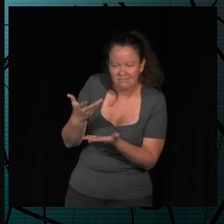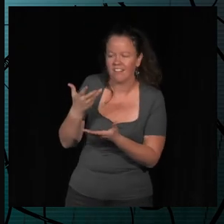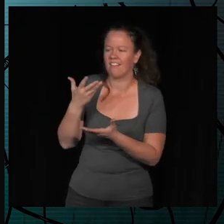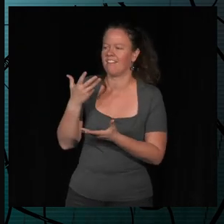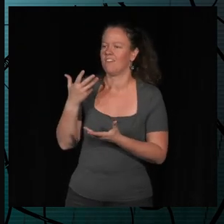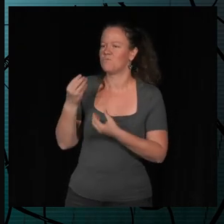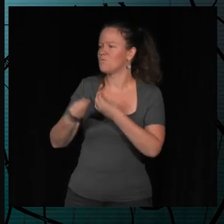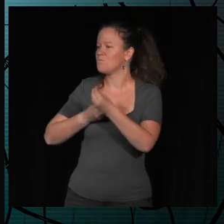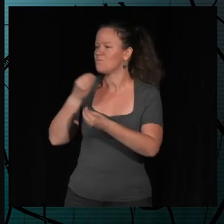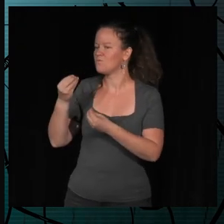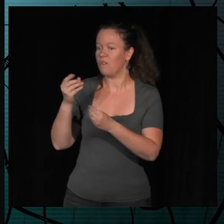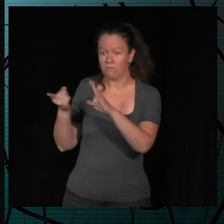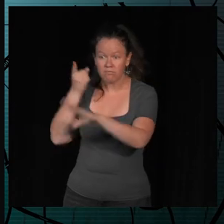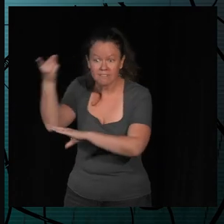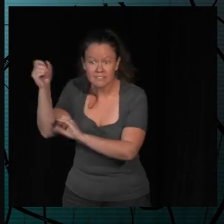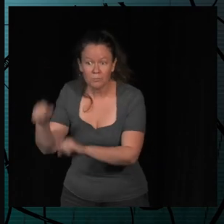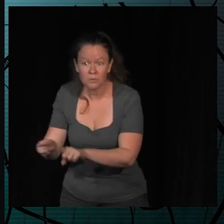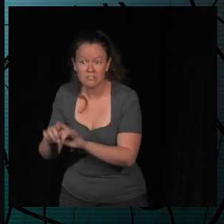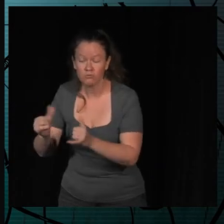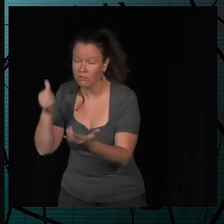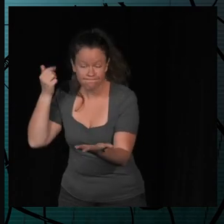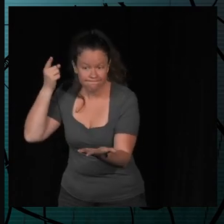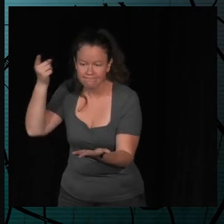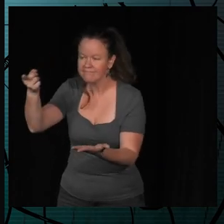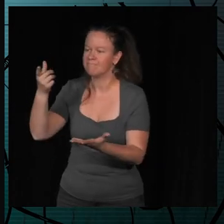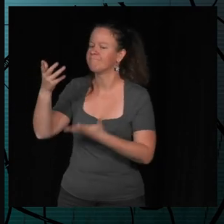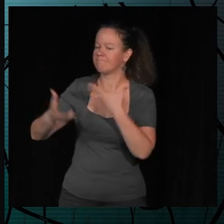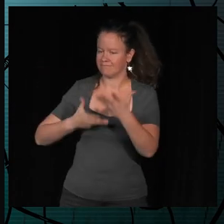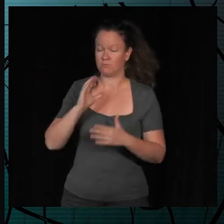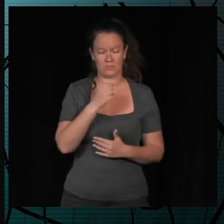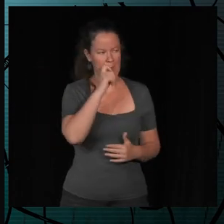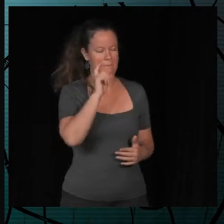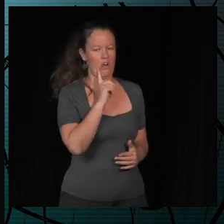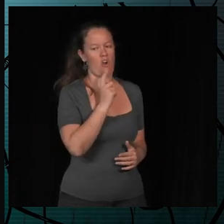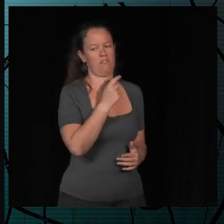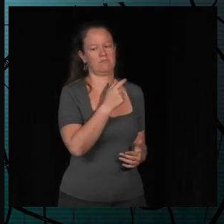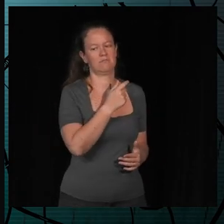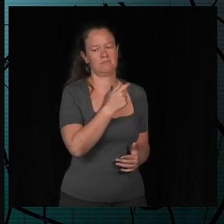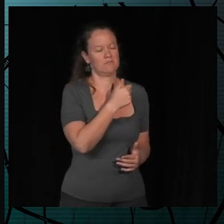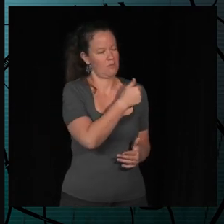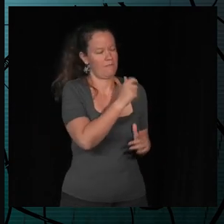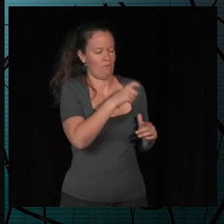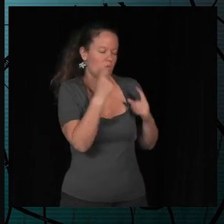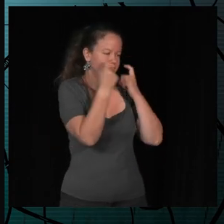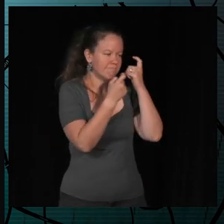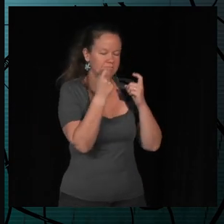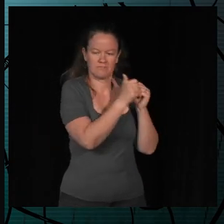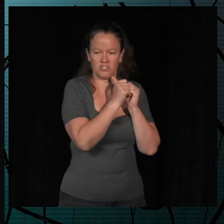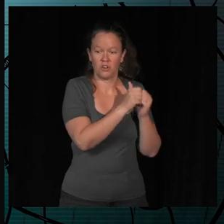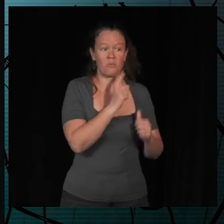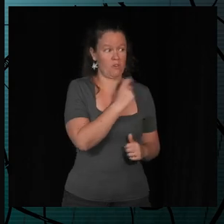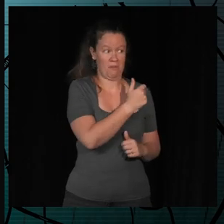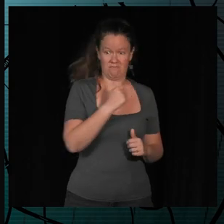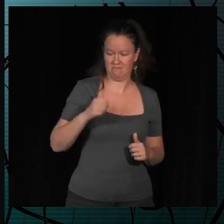ça ou donner les des pistes de réflexion pour ne pas eux-mêmes se faire voler leurs cartes bleue avec des dépenses d'argent diverses et